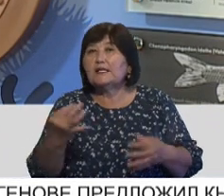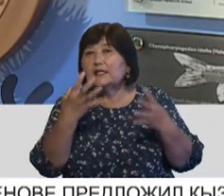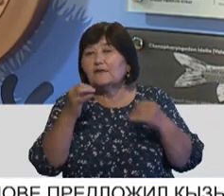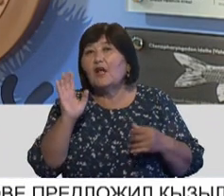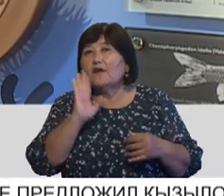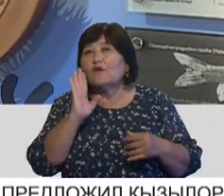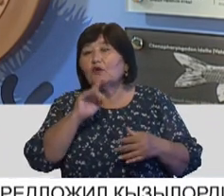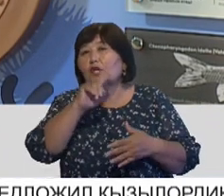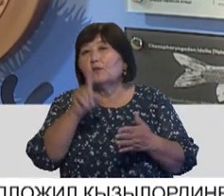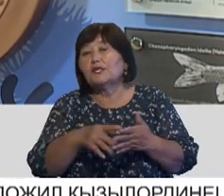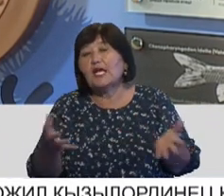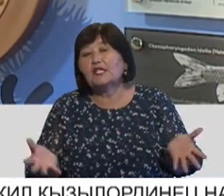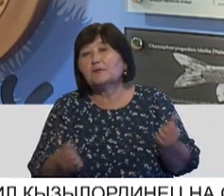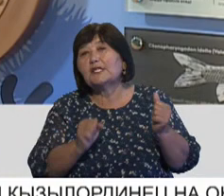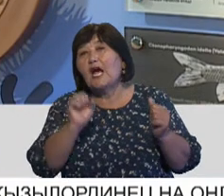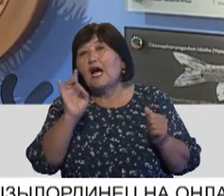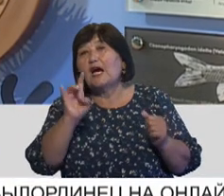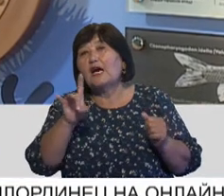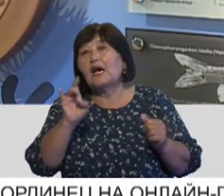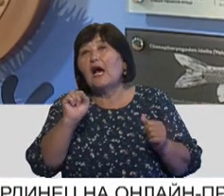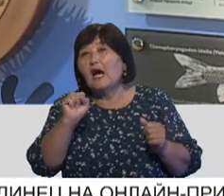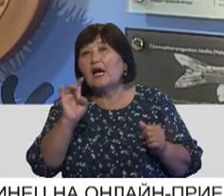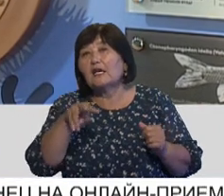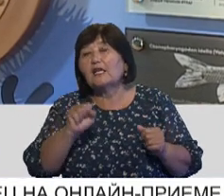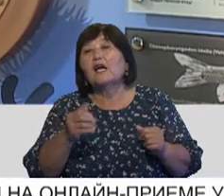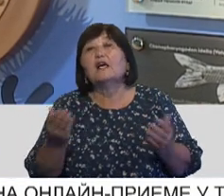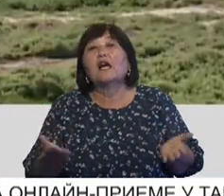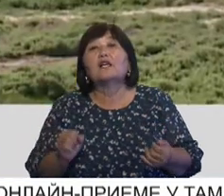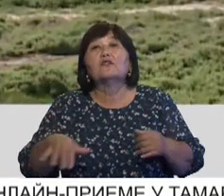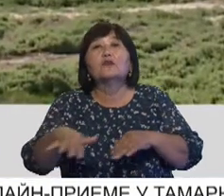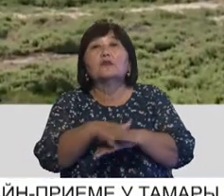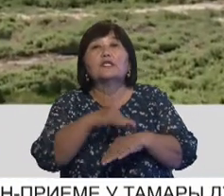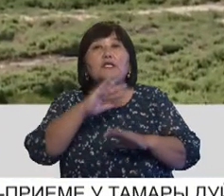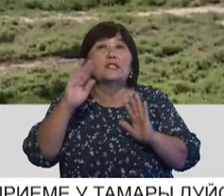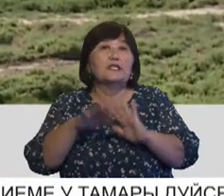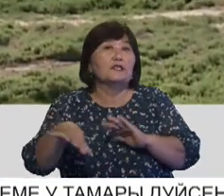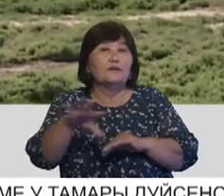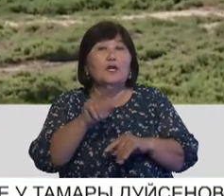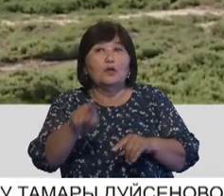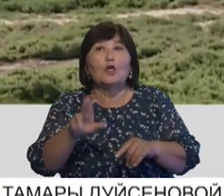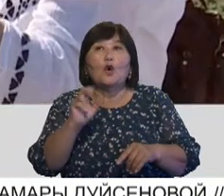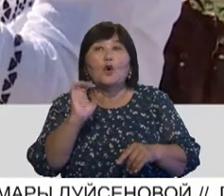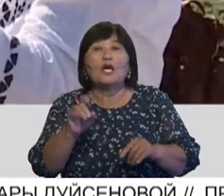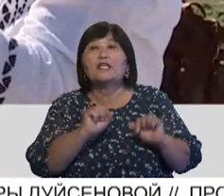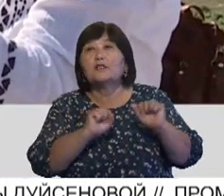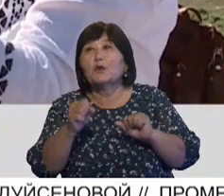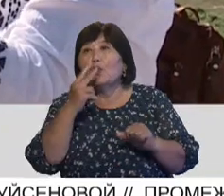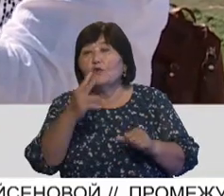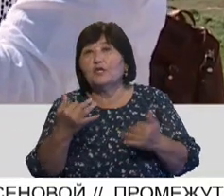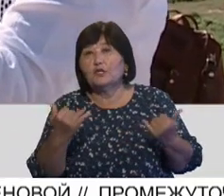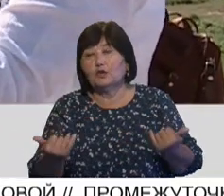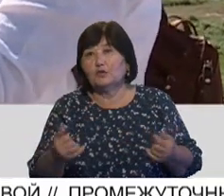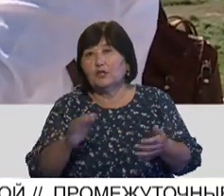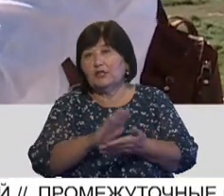водный вопрос, меры по спасению Арала и в целом, как живет население при Арале. Далее делегация на Кукаральской перемычке увидела